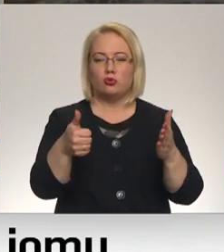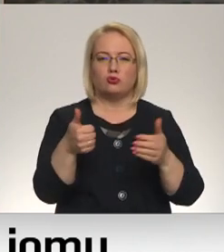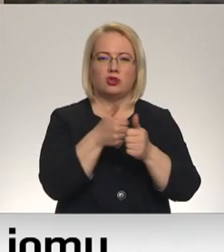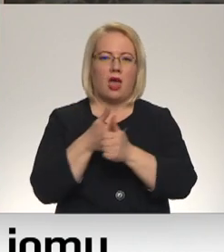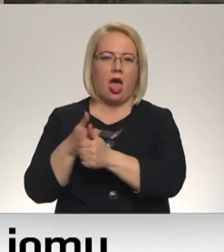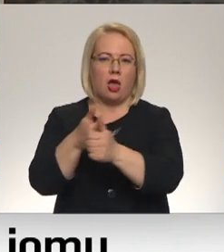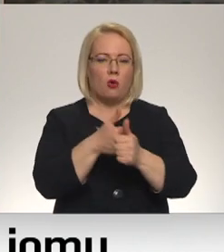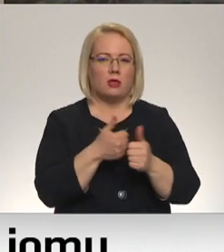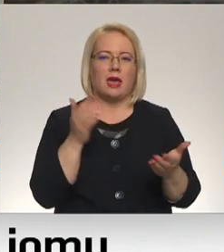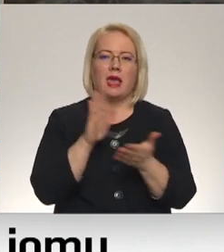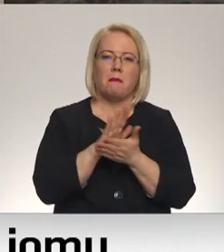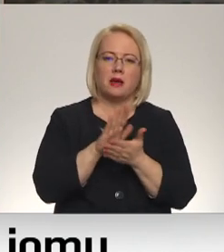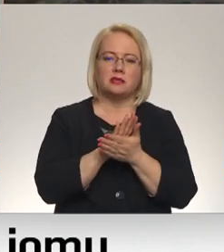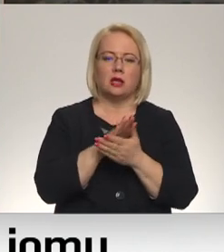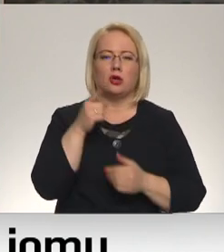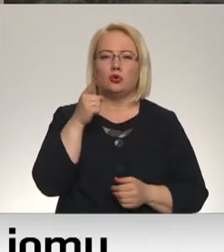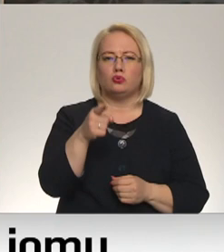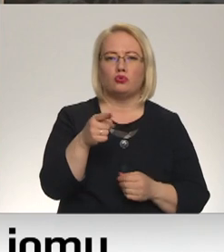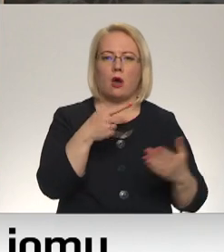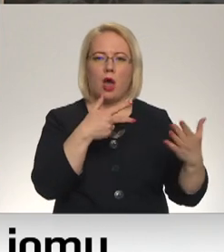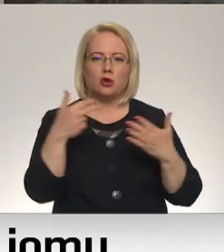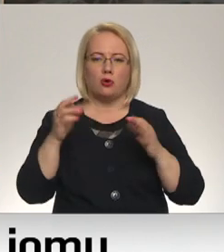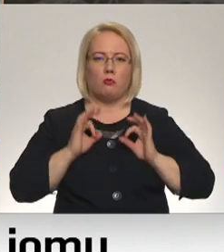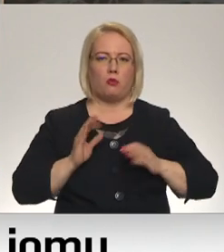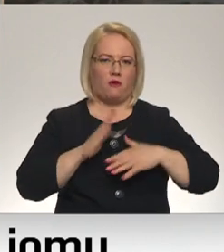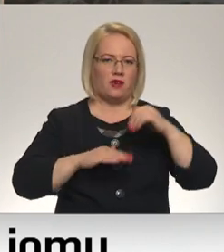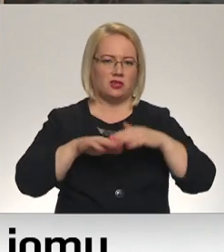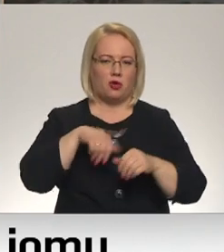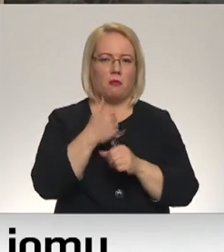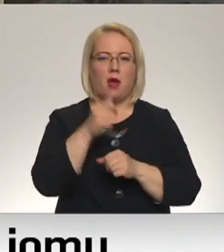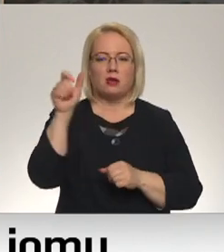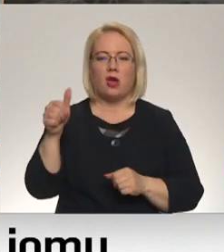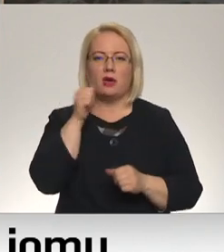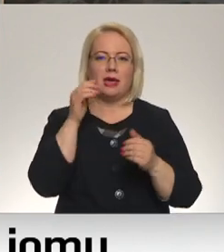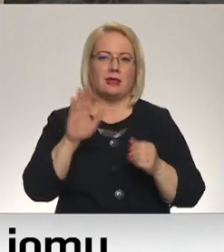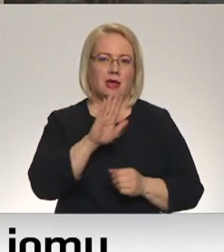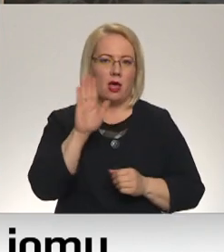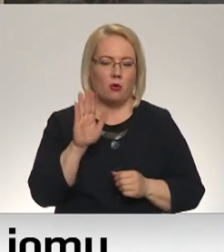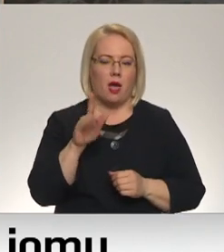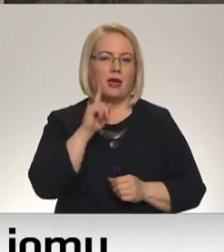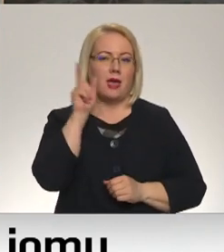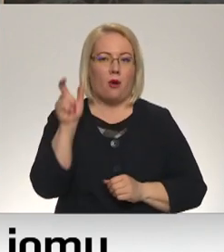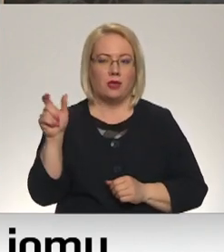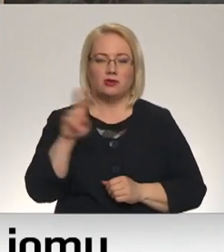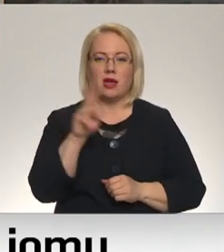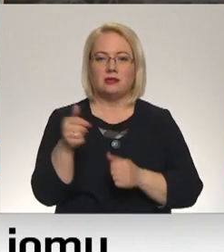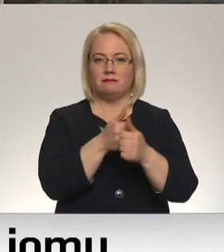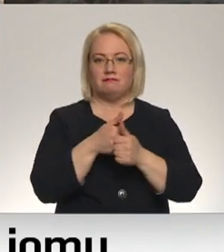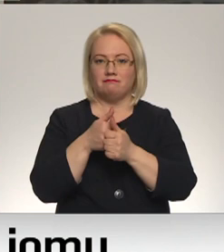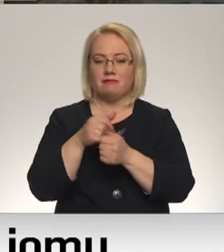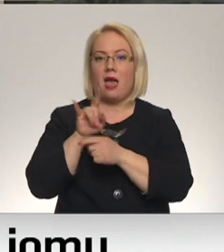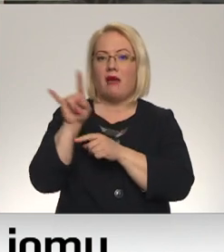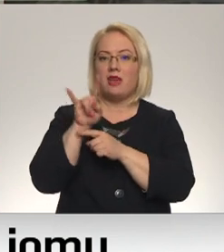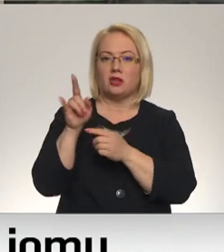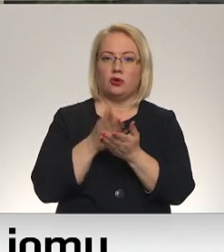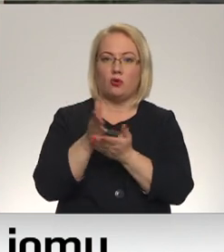ēnotāji iepazina vairāk nekā 1800 profesiju pārstāvju ikdienu. Ar jauniešiem, kuri ēnoja aviācijas